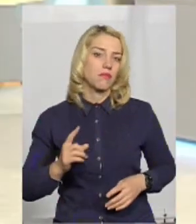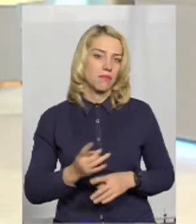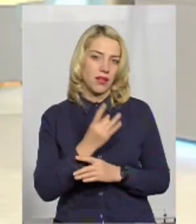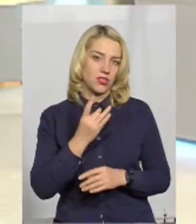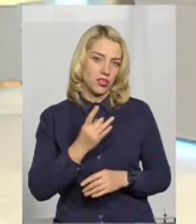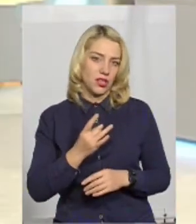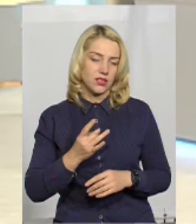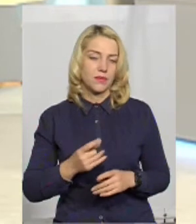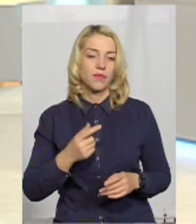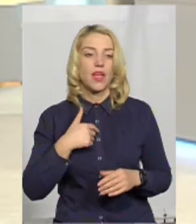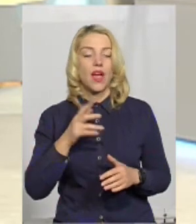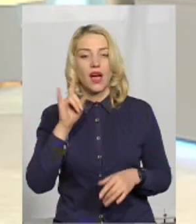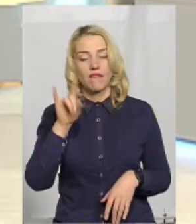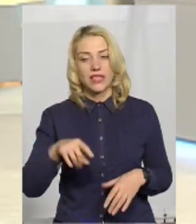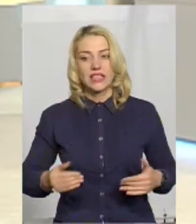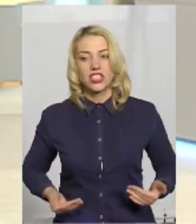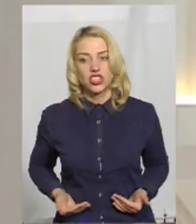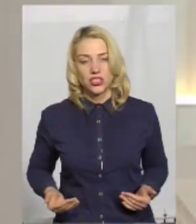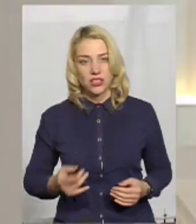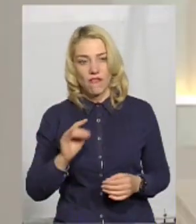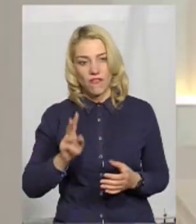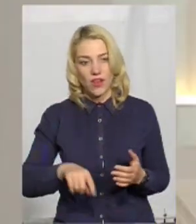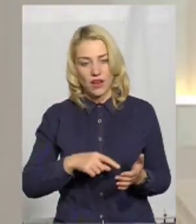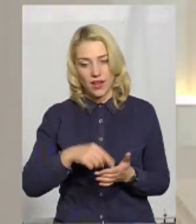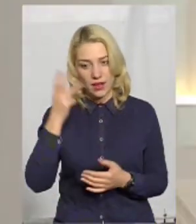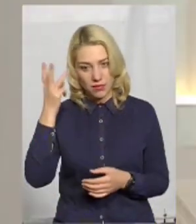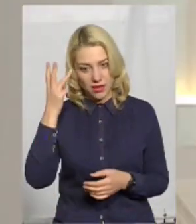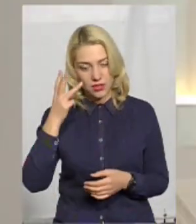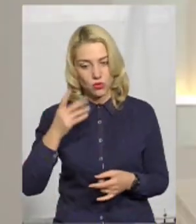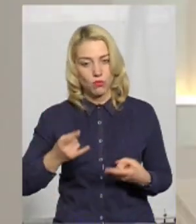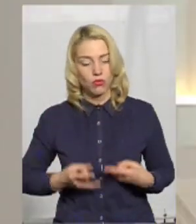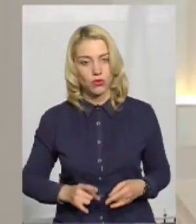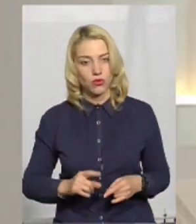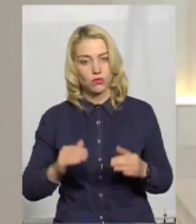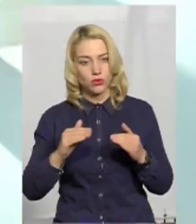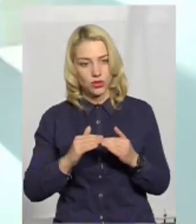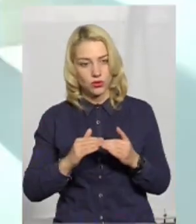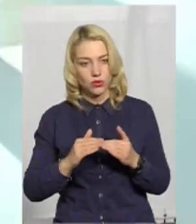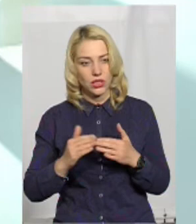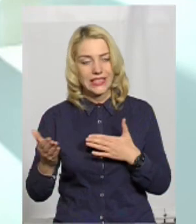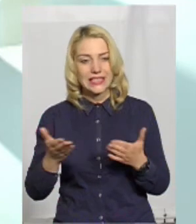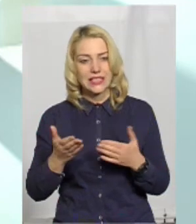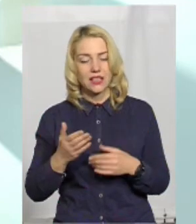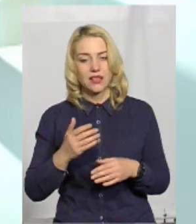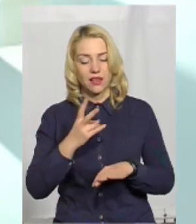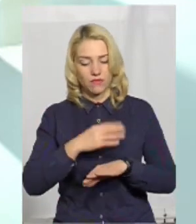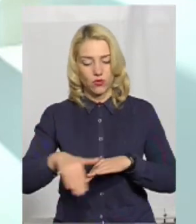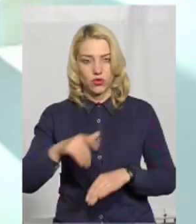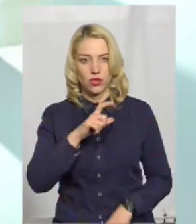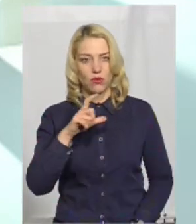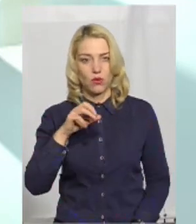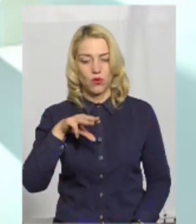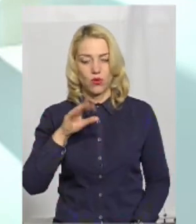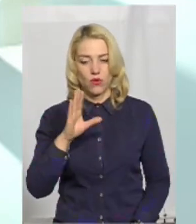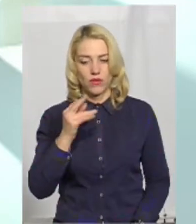раз, а вікна життя взагалі в Хмельницькому? В пологовому будинку. Так, з якого року? На Хотовицьку.